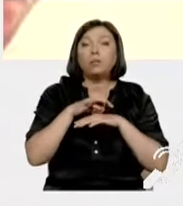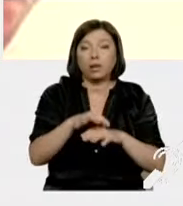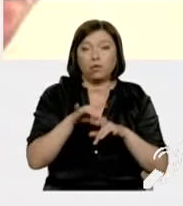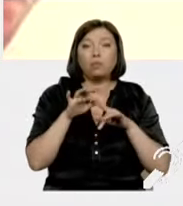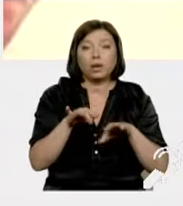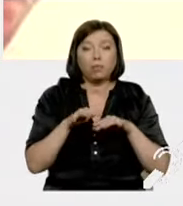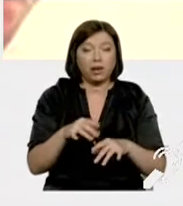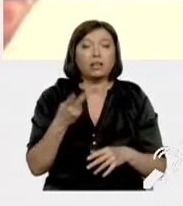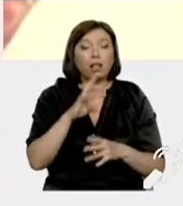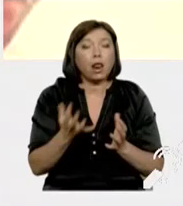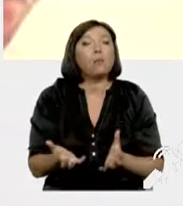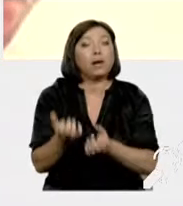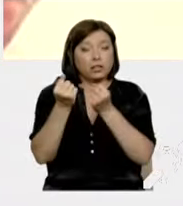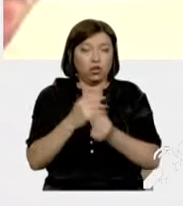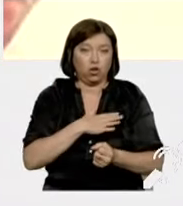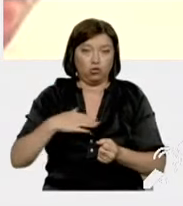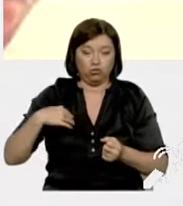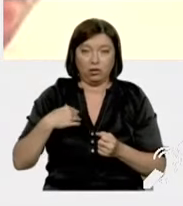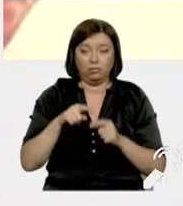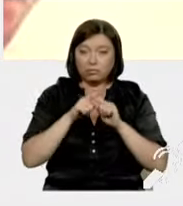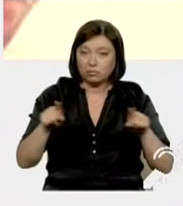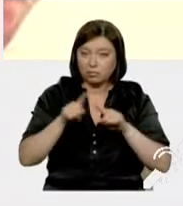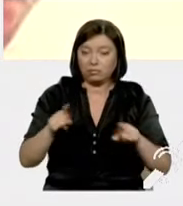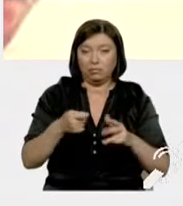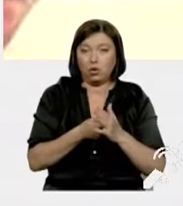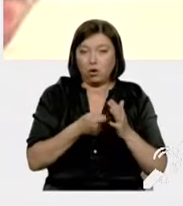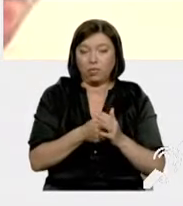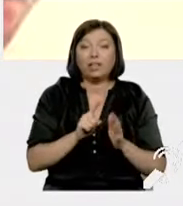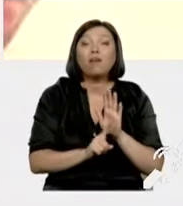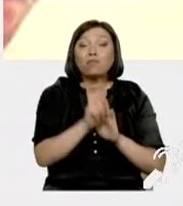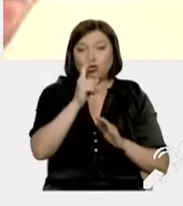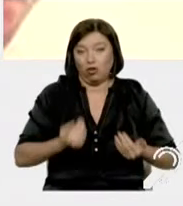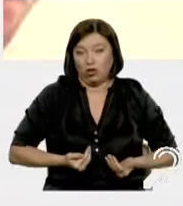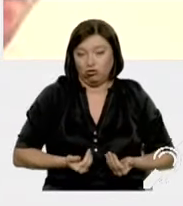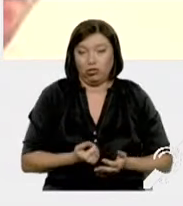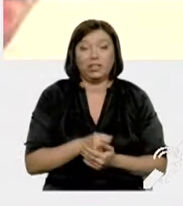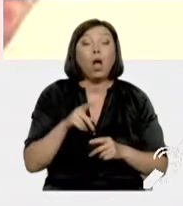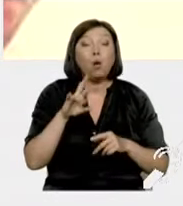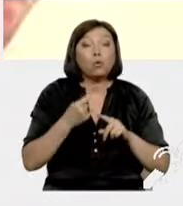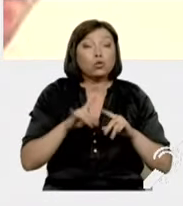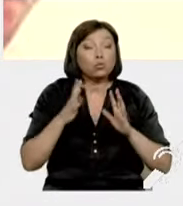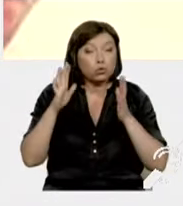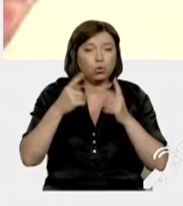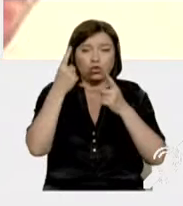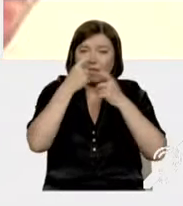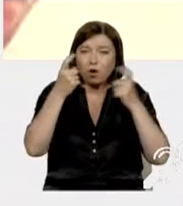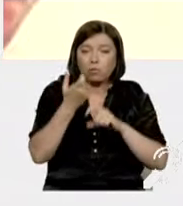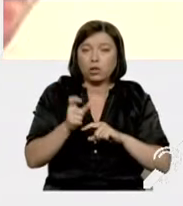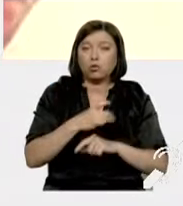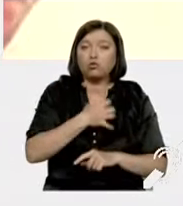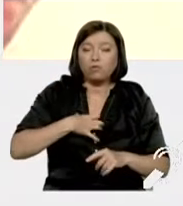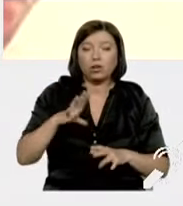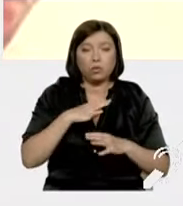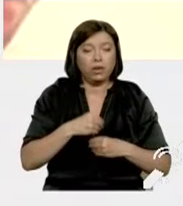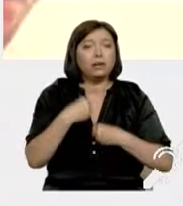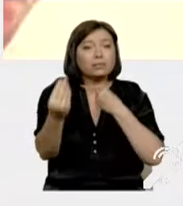un eveniment pentru susținerea alăptării la sâna copiilor în primele luni de viață. Cu această ocazie, informații importante au fost